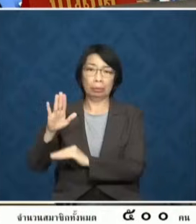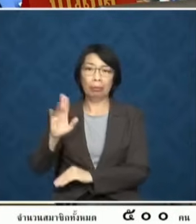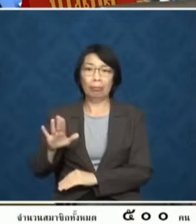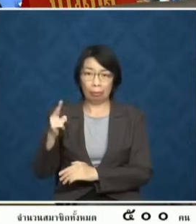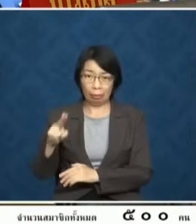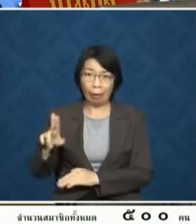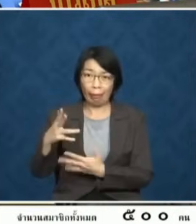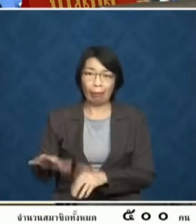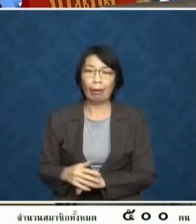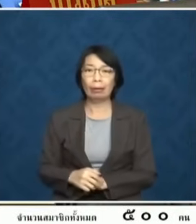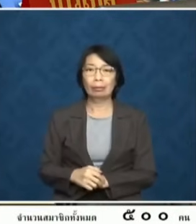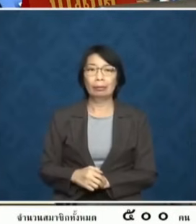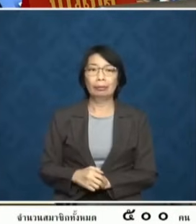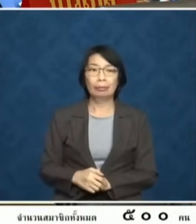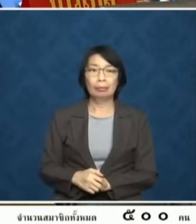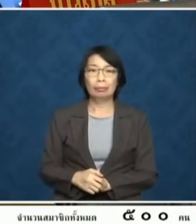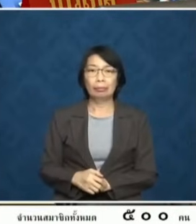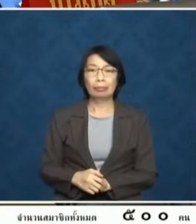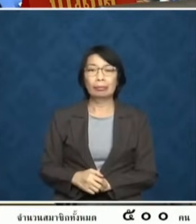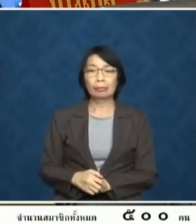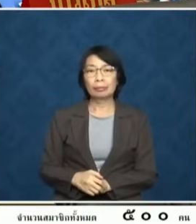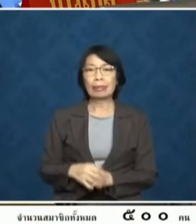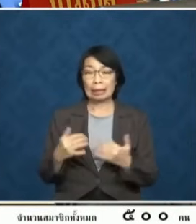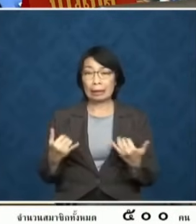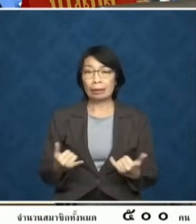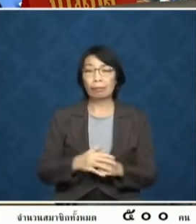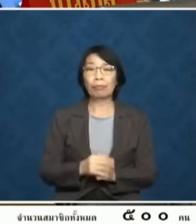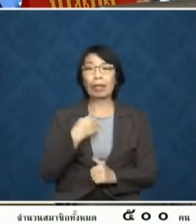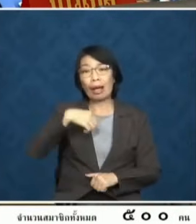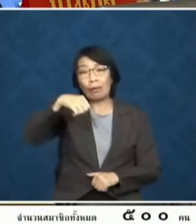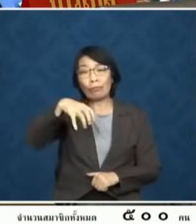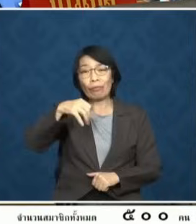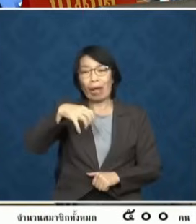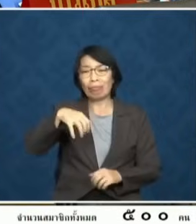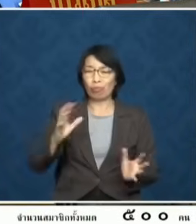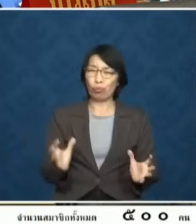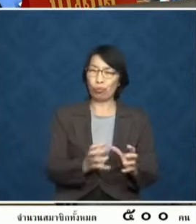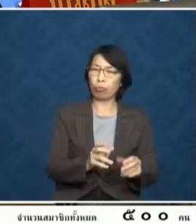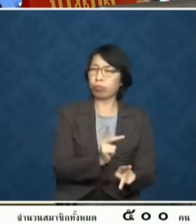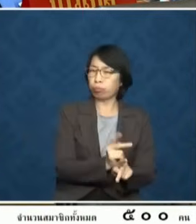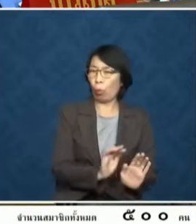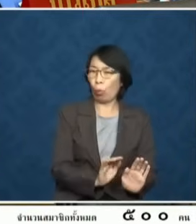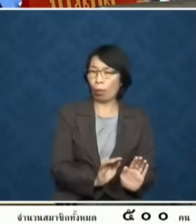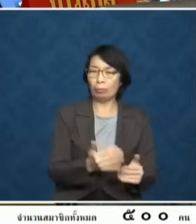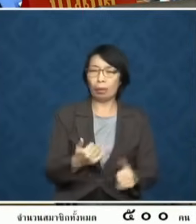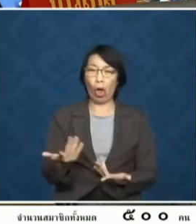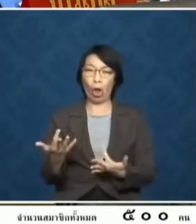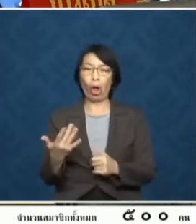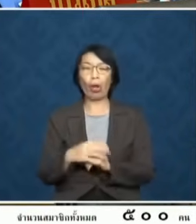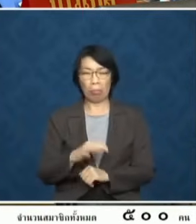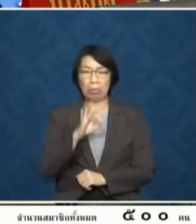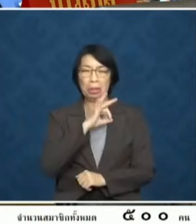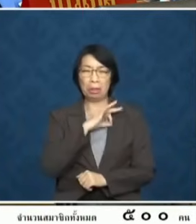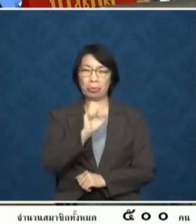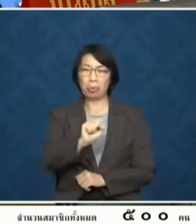ขีดความสามารถที่ตัวเองไม่มีเลยนะคะแล้วก็ไม่กระแสไฟฟ้าเนี่ยเดี๋ยวจะมีเพื่อนสมาชิกลุกขึ้นมาอภิปรายเรื่องนี้